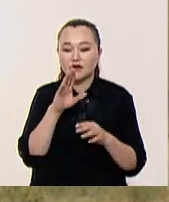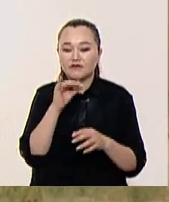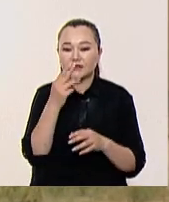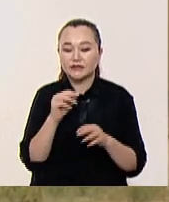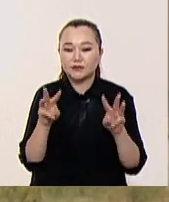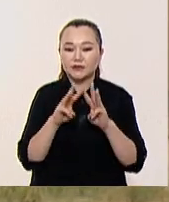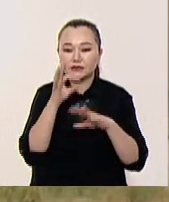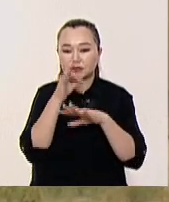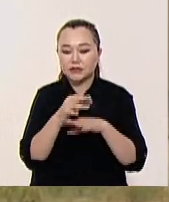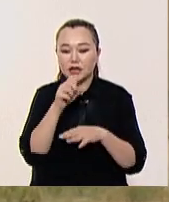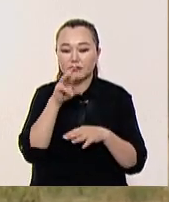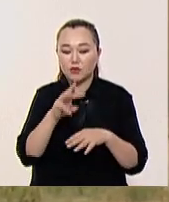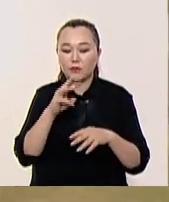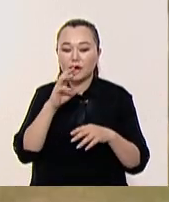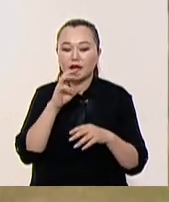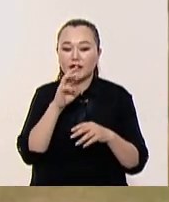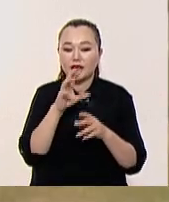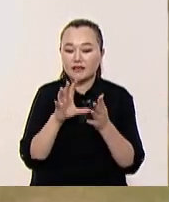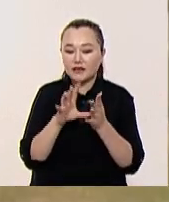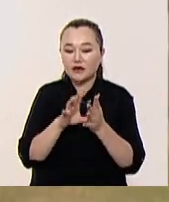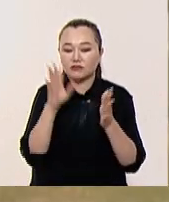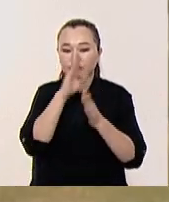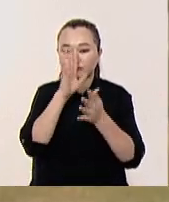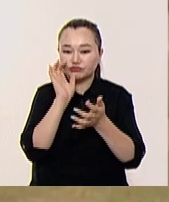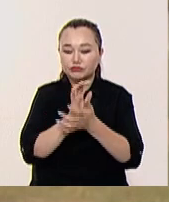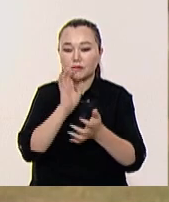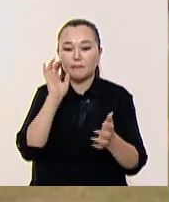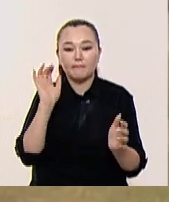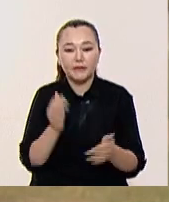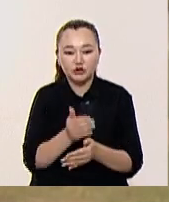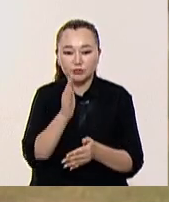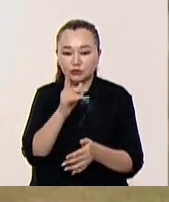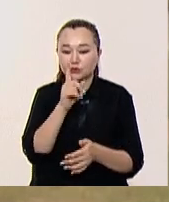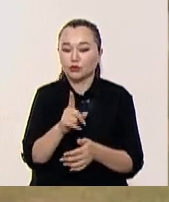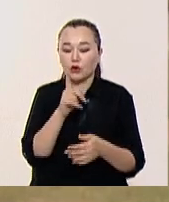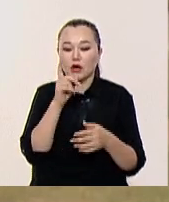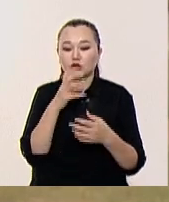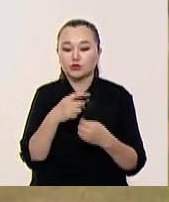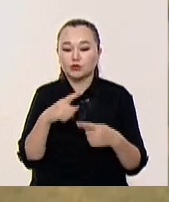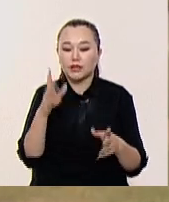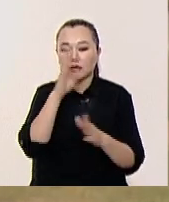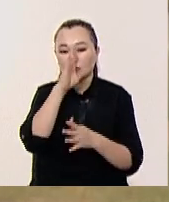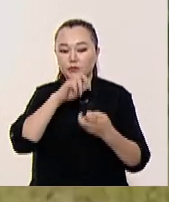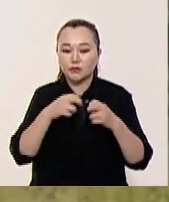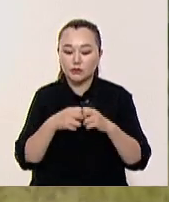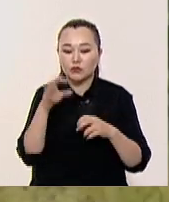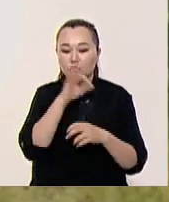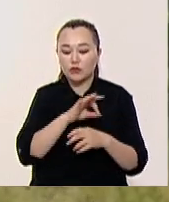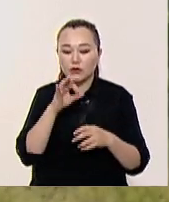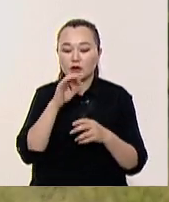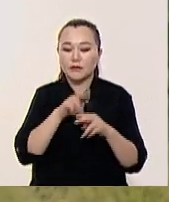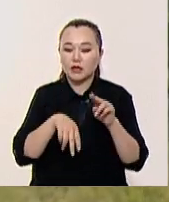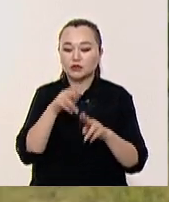Вице-министрдің сөзінше, атом энергиясын өндіруде табиғатты ластайтын қалдықтар аз болады. Дегенмен осы тұрғыда басқа да экологиялық мәселелер жобаның